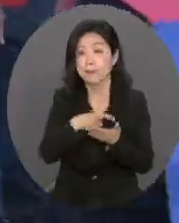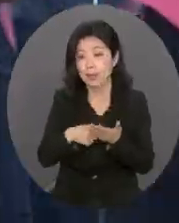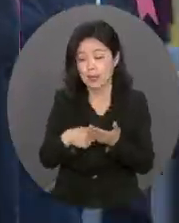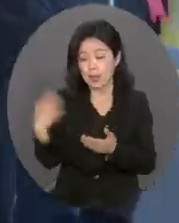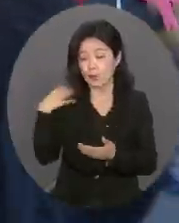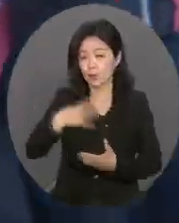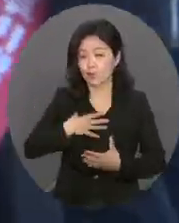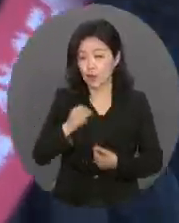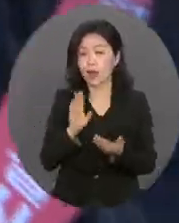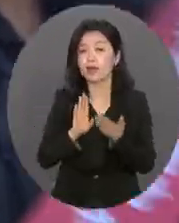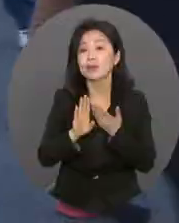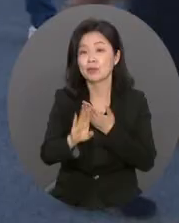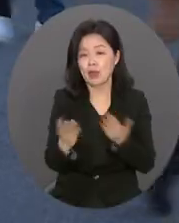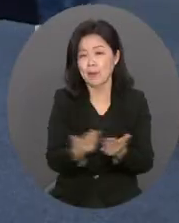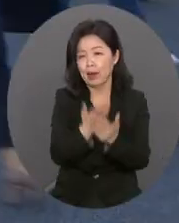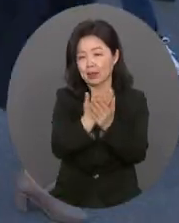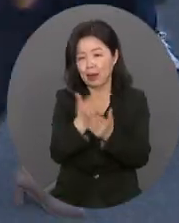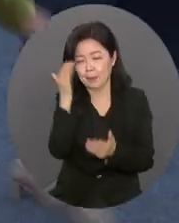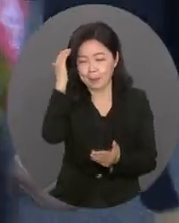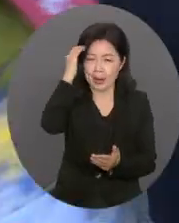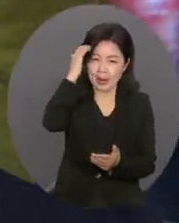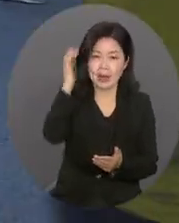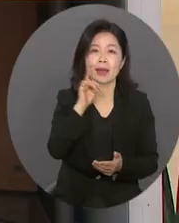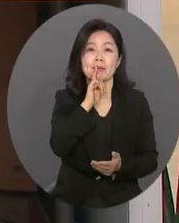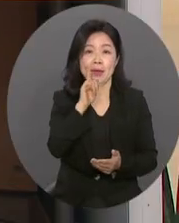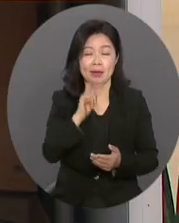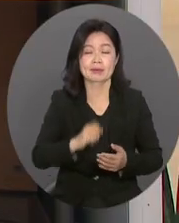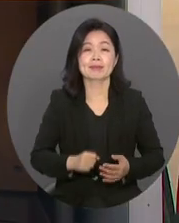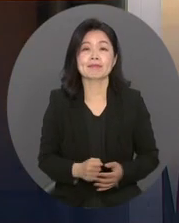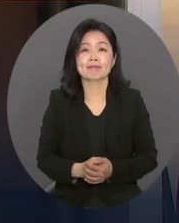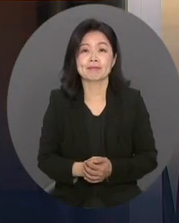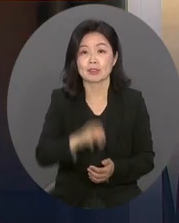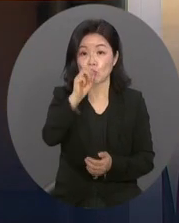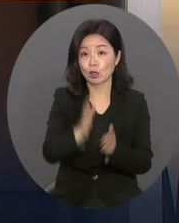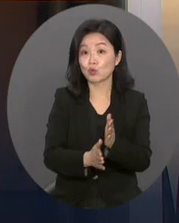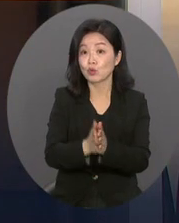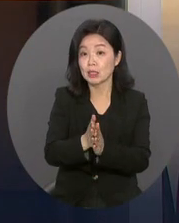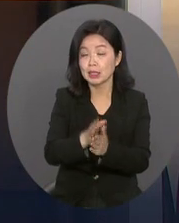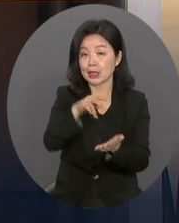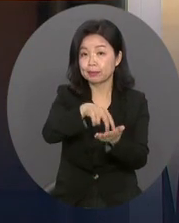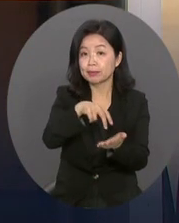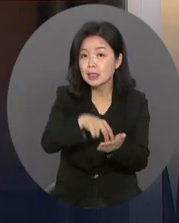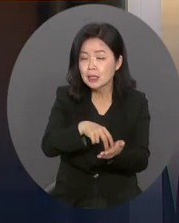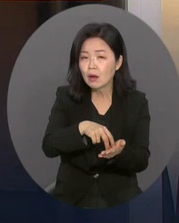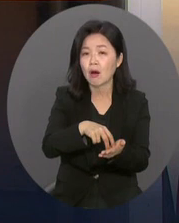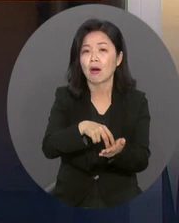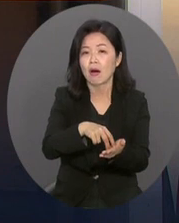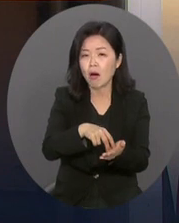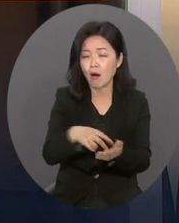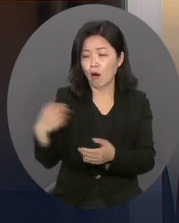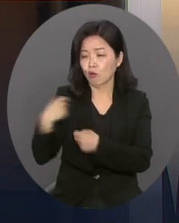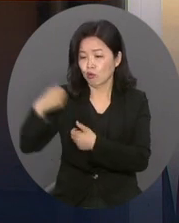성장 또한 족쇄처럼 옥죄일 것이라고 주장하고 있습니다. 예, 광주시가 그분들이 좋은